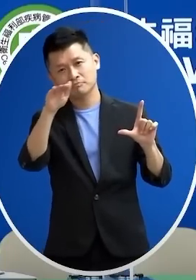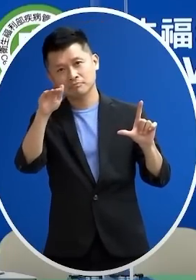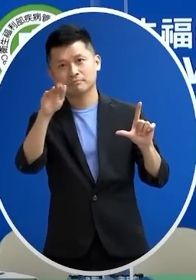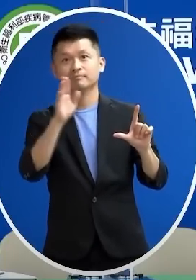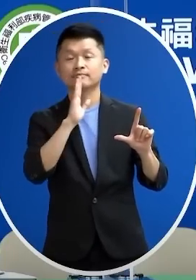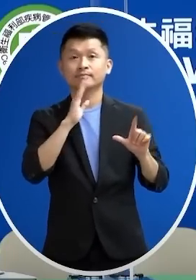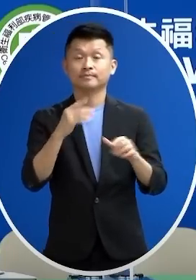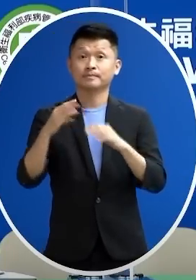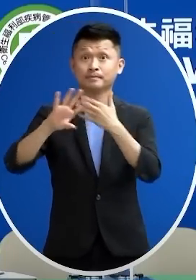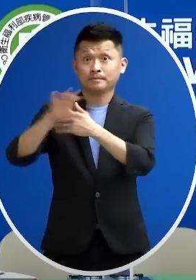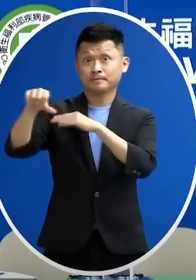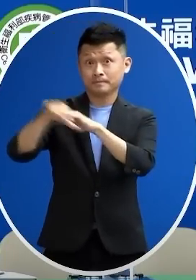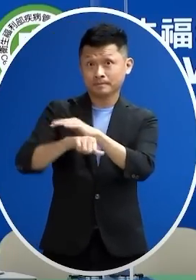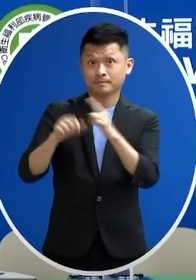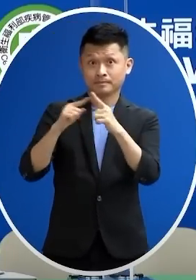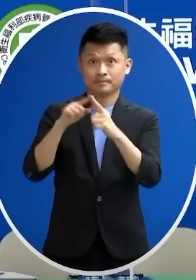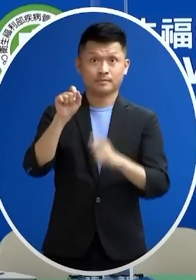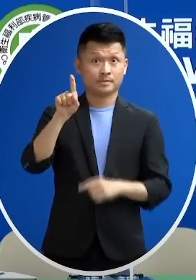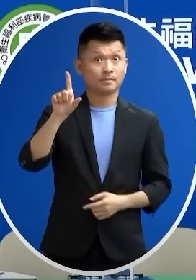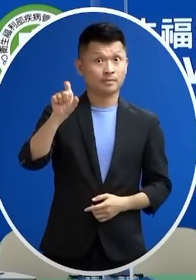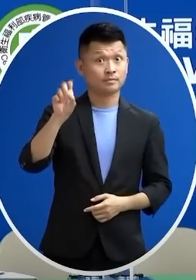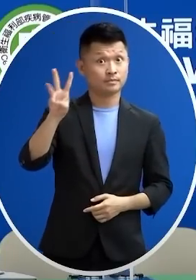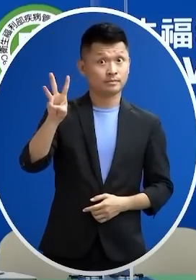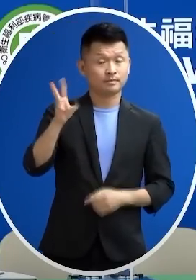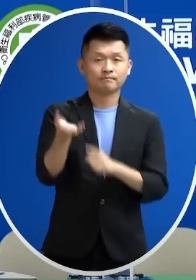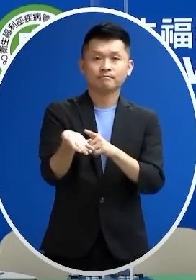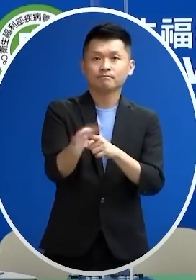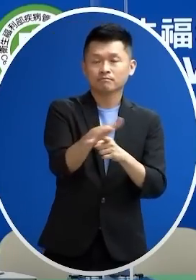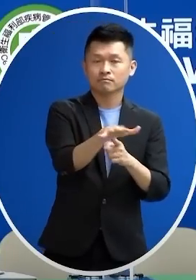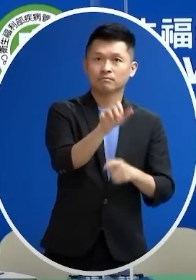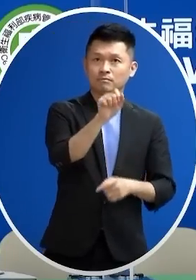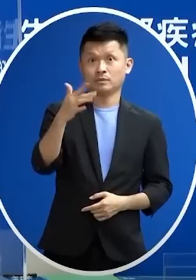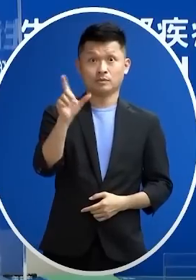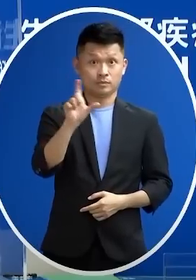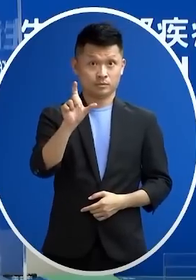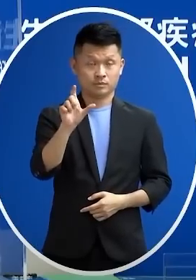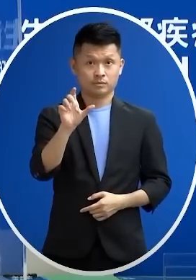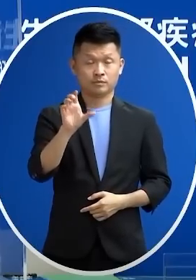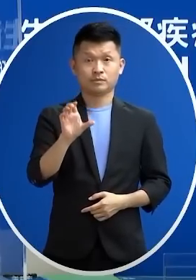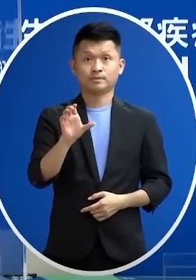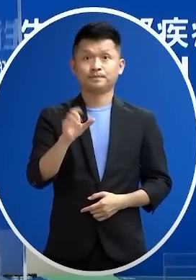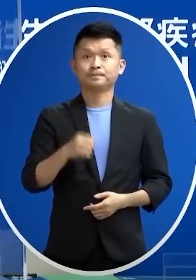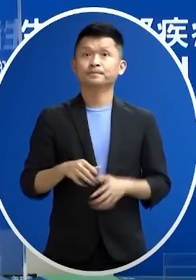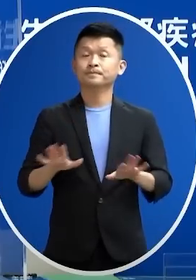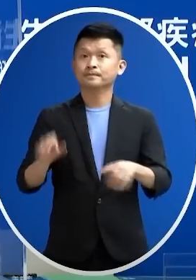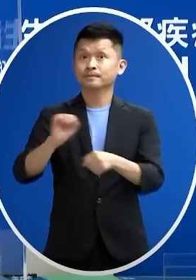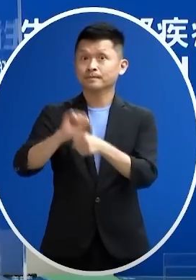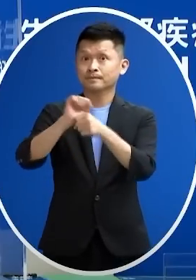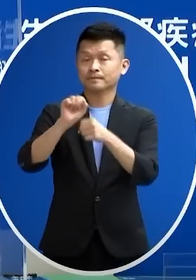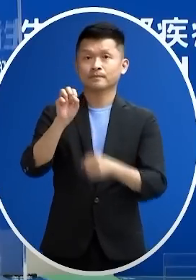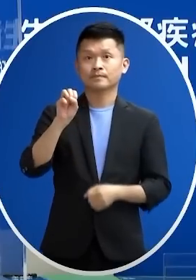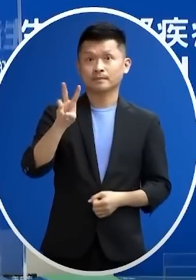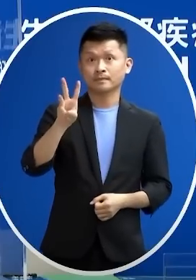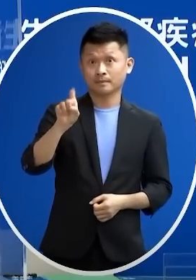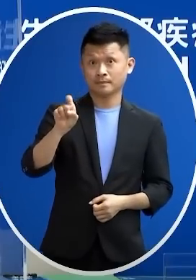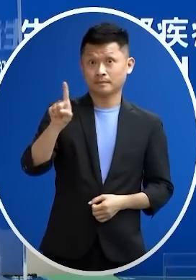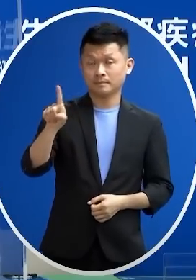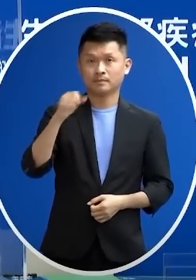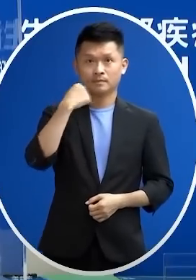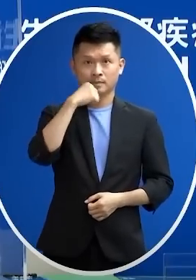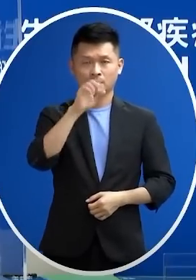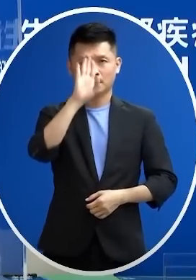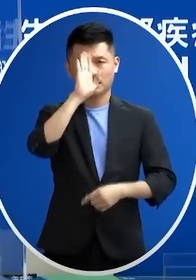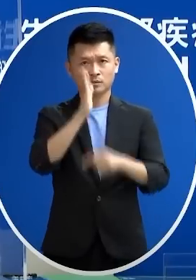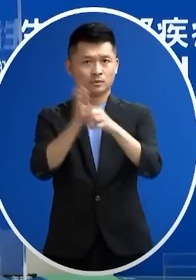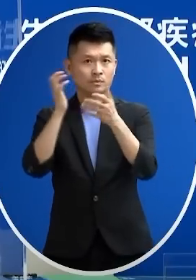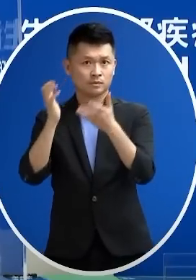在境外移入个案是163例啊、哦，死亡个案是131例。那今天有新增了311例的本土